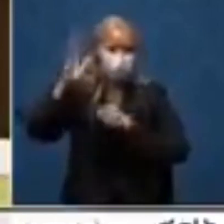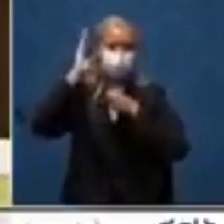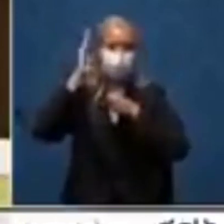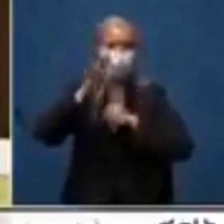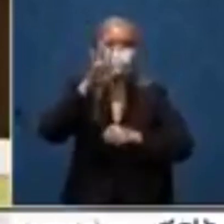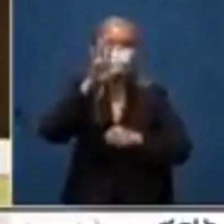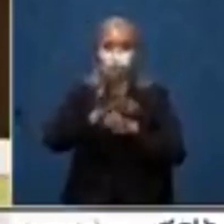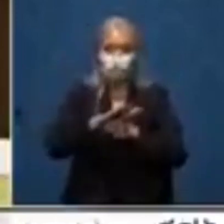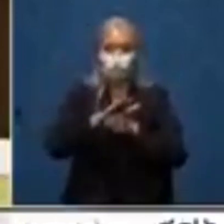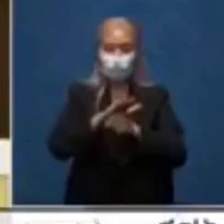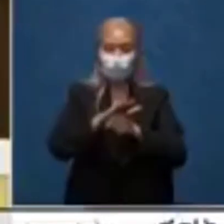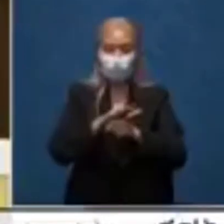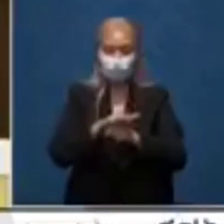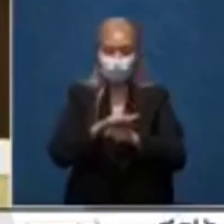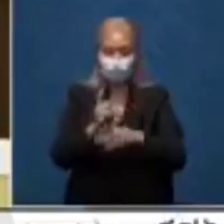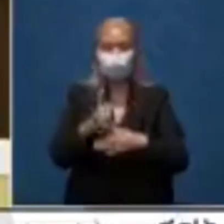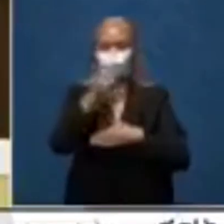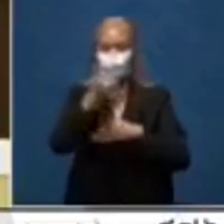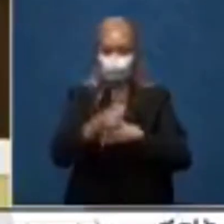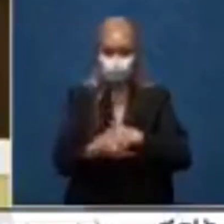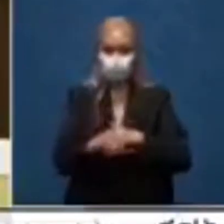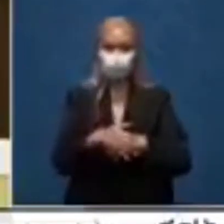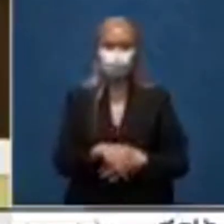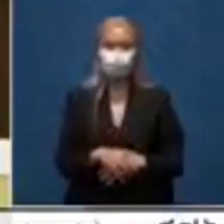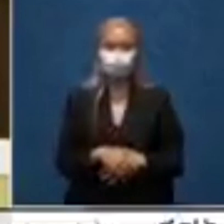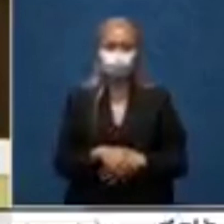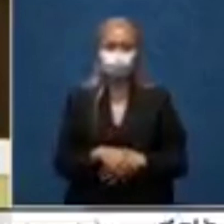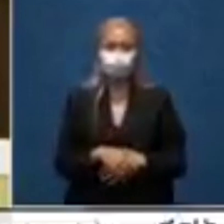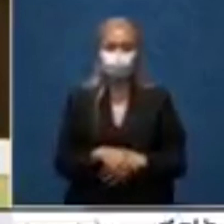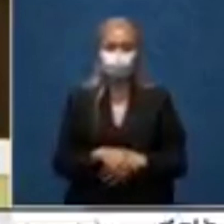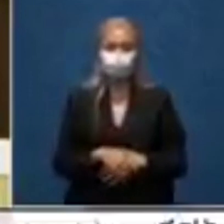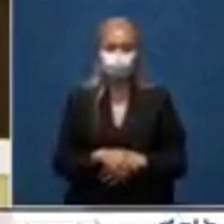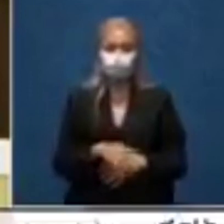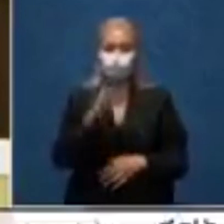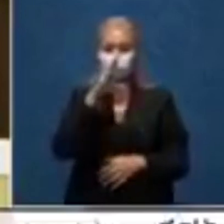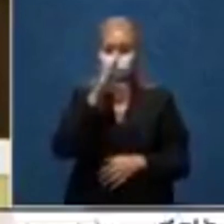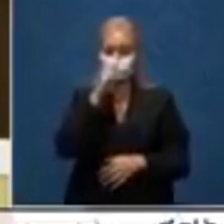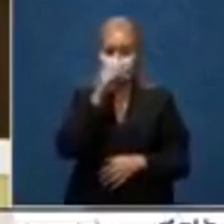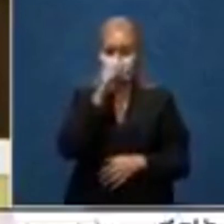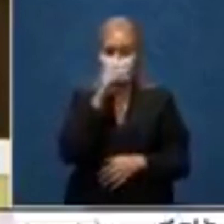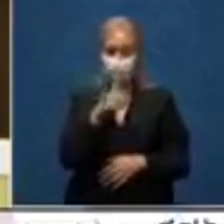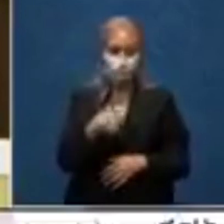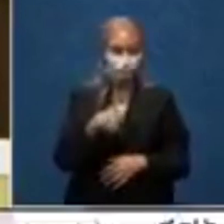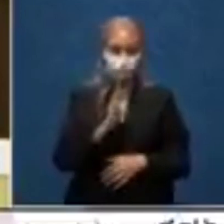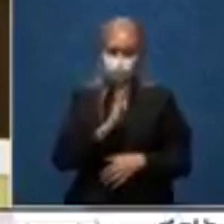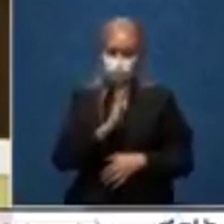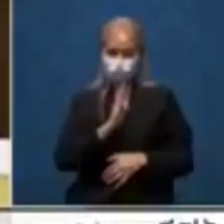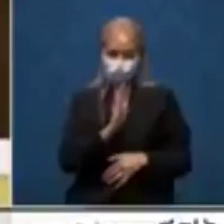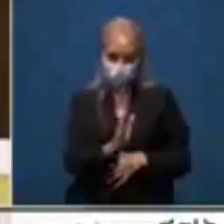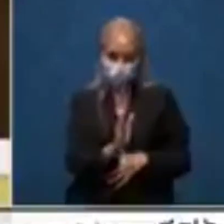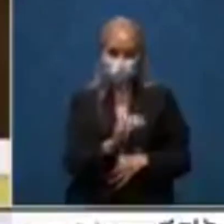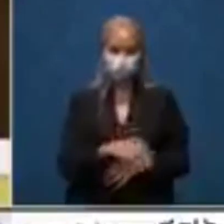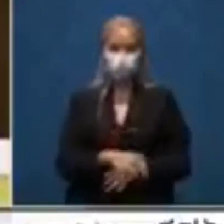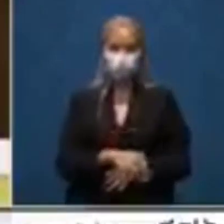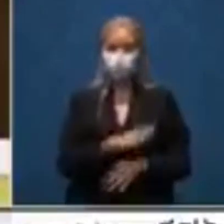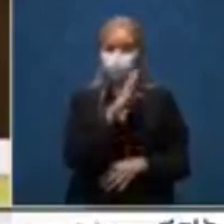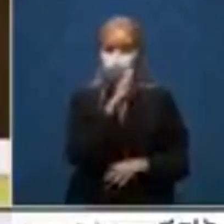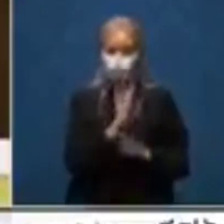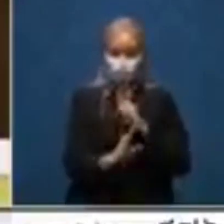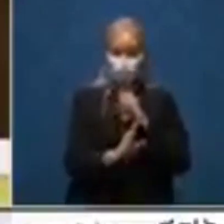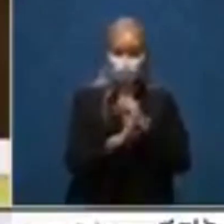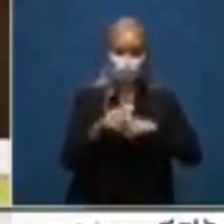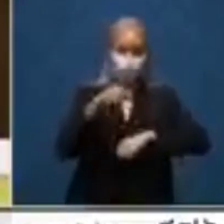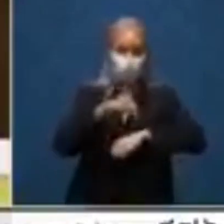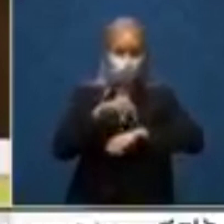ดการอภิปรายผมคิดว่าท่านต้องย้ำครับแล้วให้ความเป็นธรรมว่าประเด็นที่คุณอมรัตน์ถูกปิดอภิปรายนั้นคือการใช้เวล